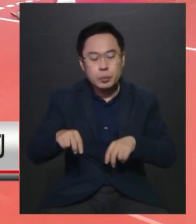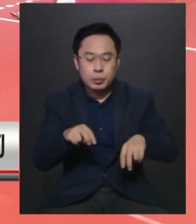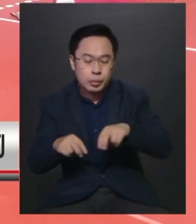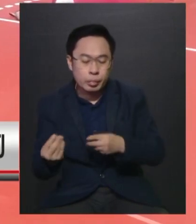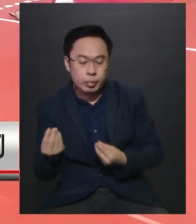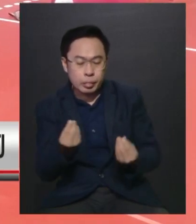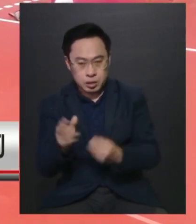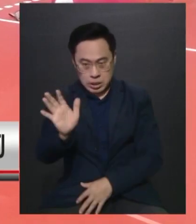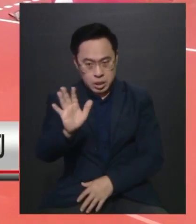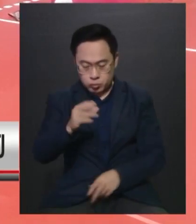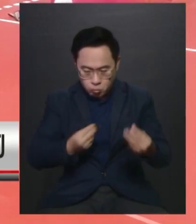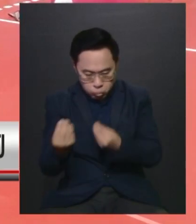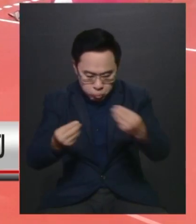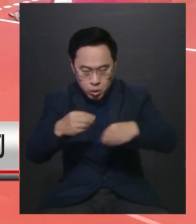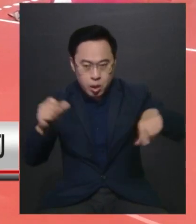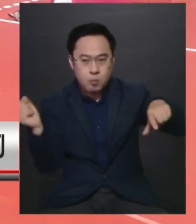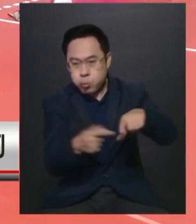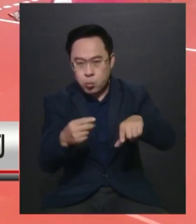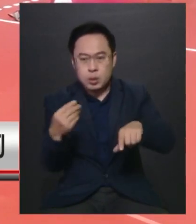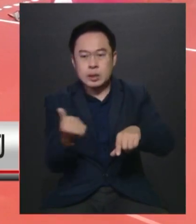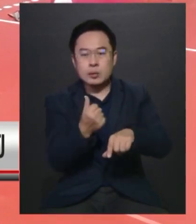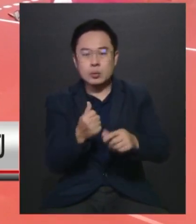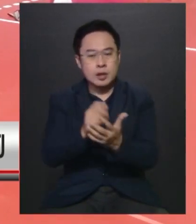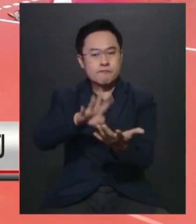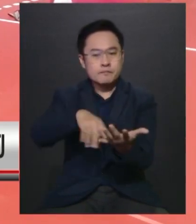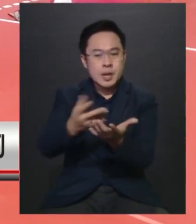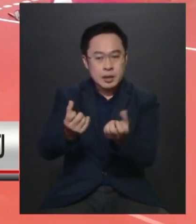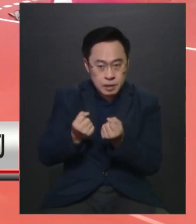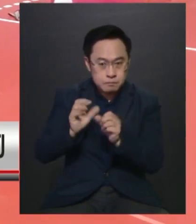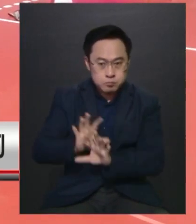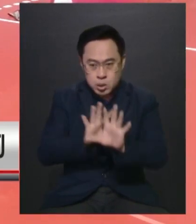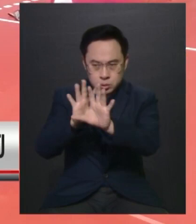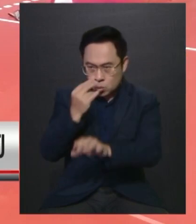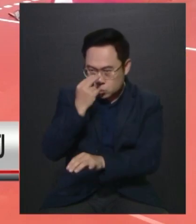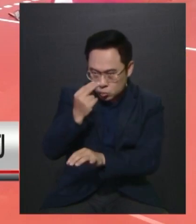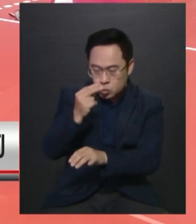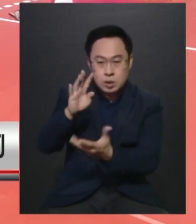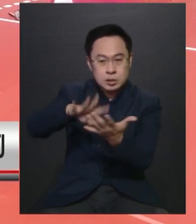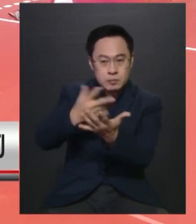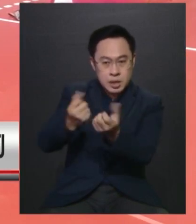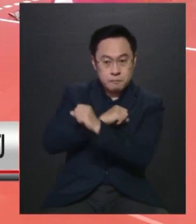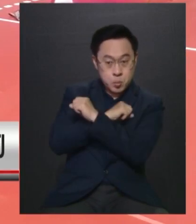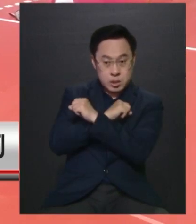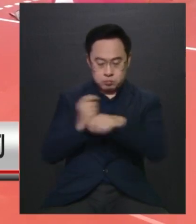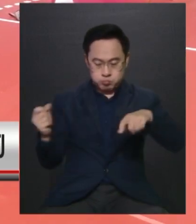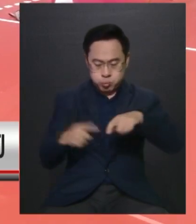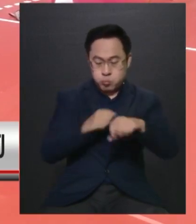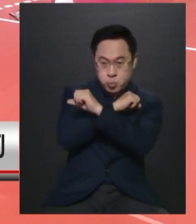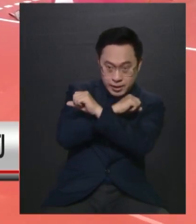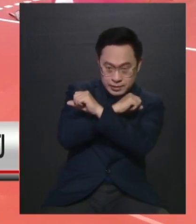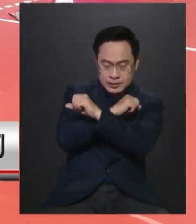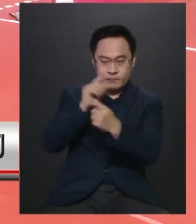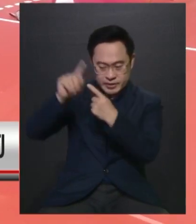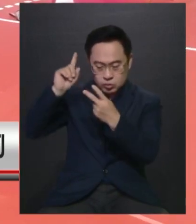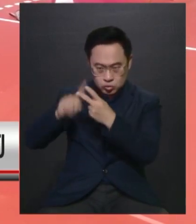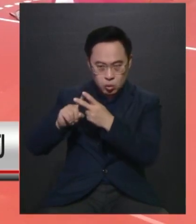ไปก็คิดว่าเราเนี่ยจะเล่นเกมรับกันอย่างอดทนแล้วก็จะหาจังหวะโต้กลับเร็วพยายามเปิดพื้นที่ว่างเพื่อหาจังหวะจบสกอร์ให้